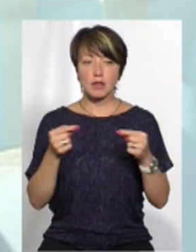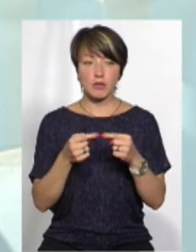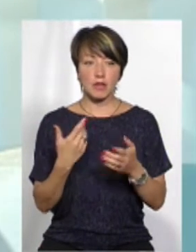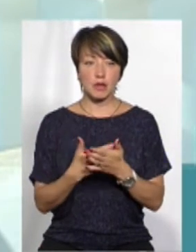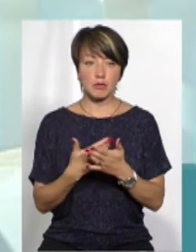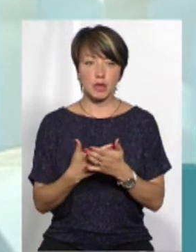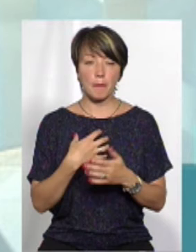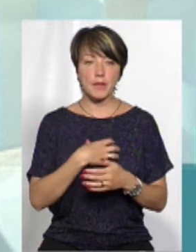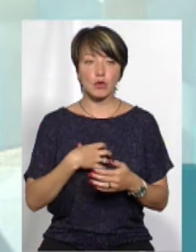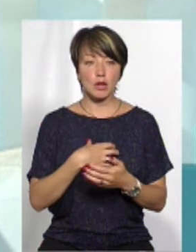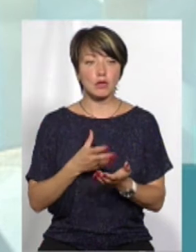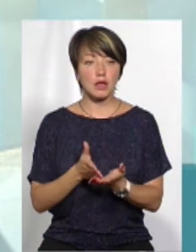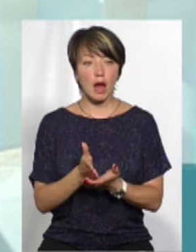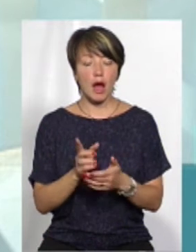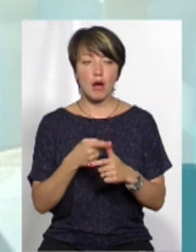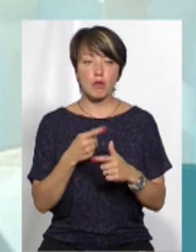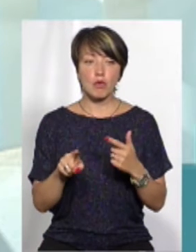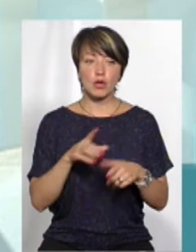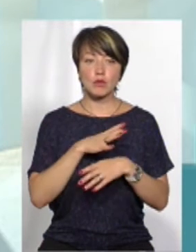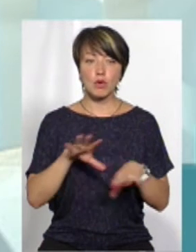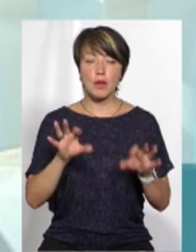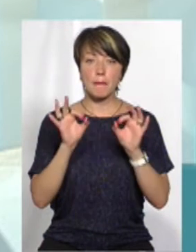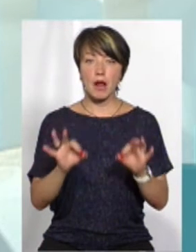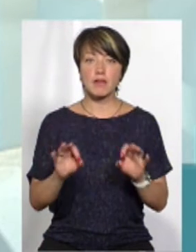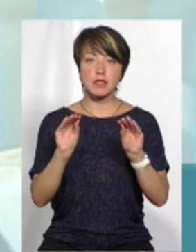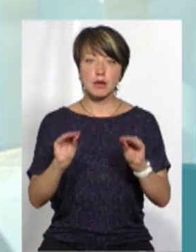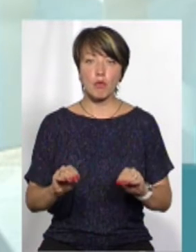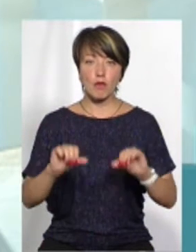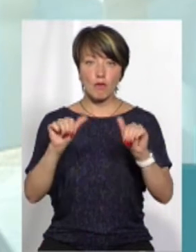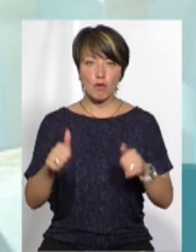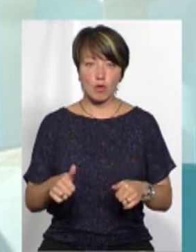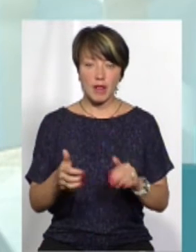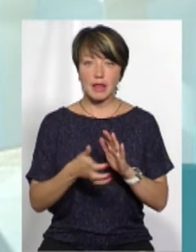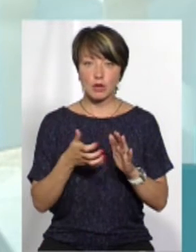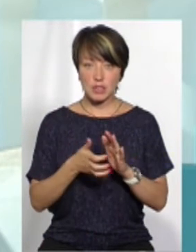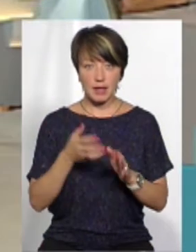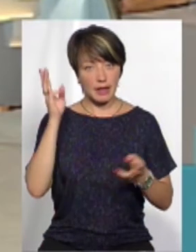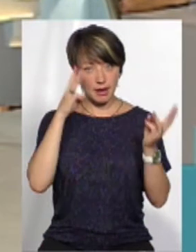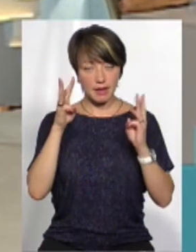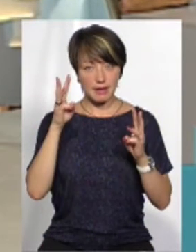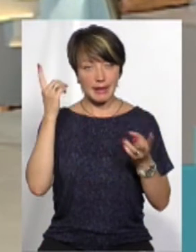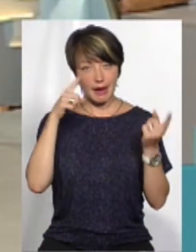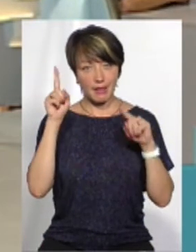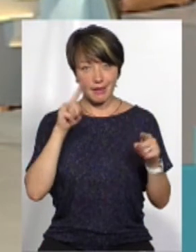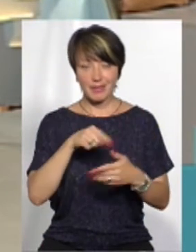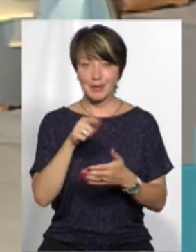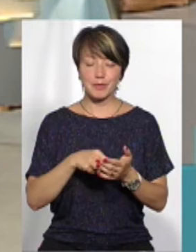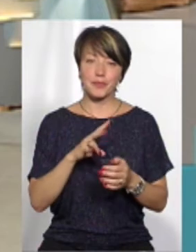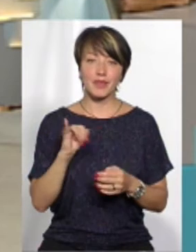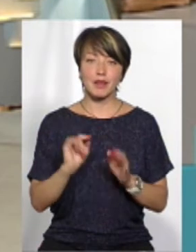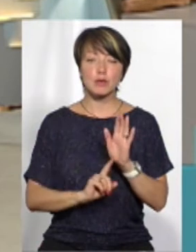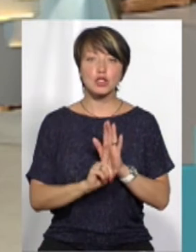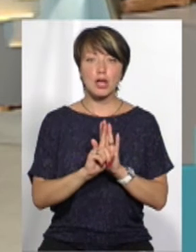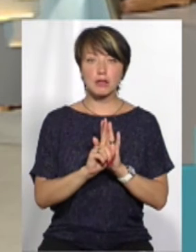відповідали, наприклад, пріоритетному напрямку, або не були правильно заповнені форми необхідні. Були недостатньо креативними, як Андрій? Ні.